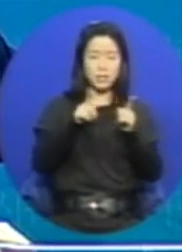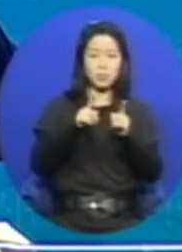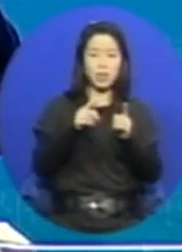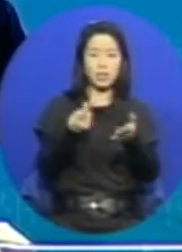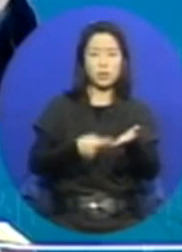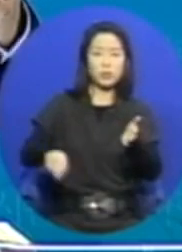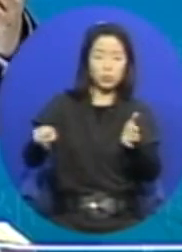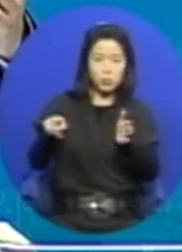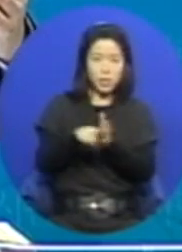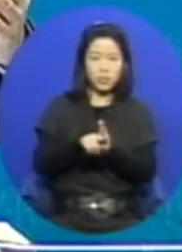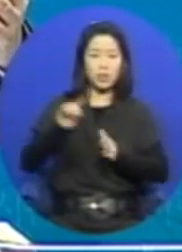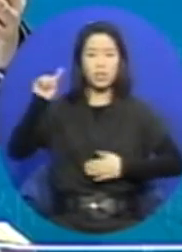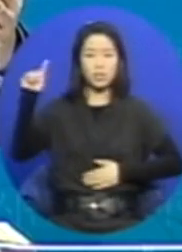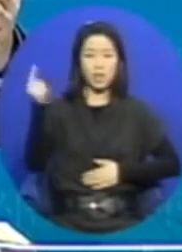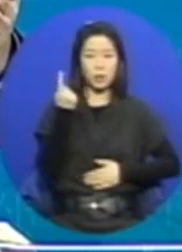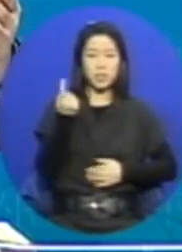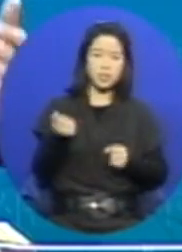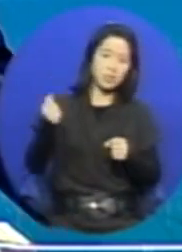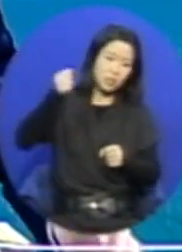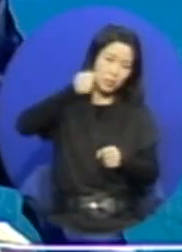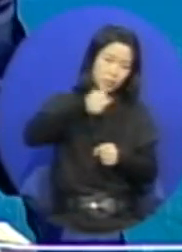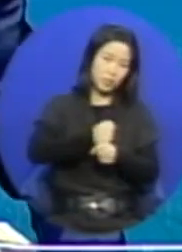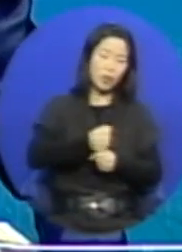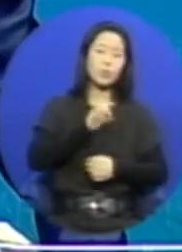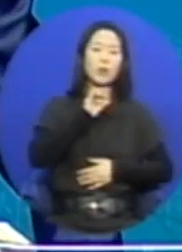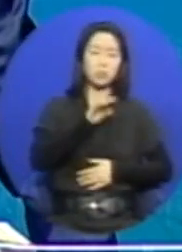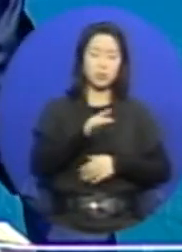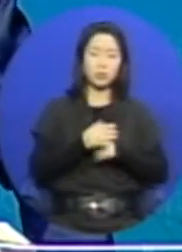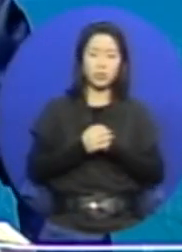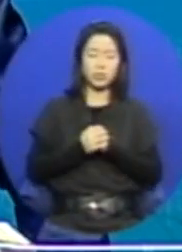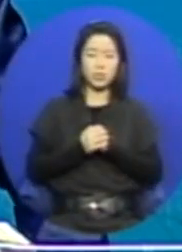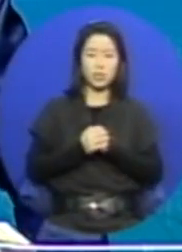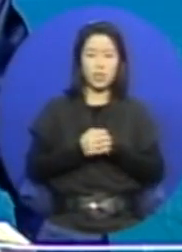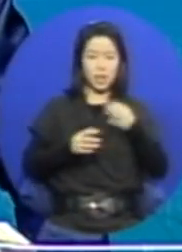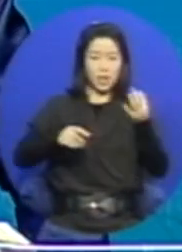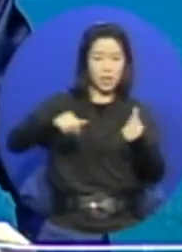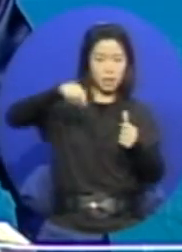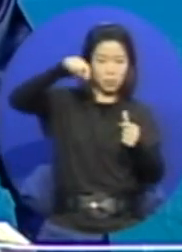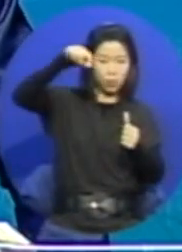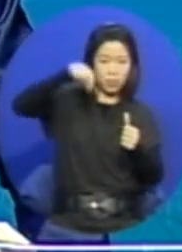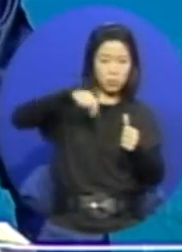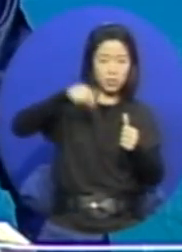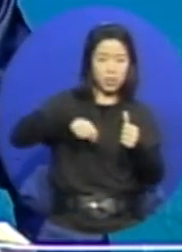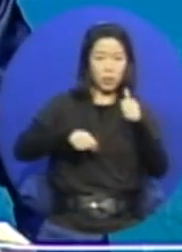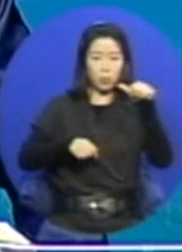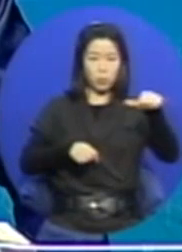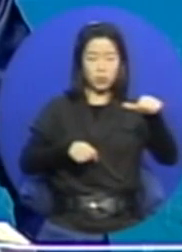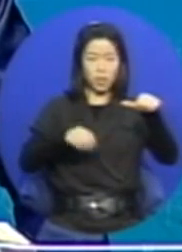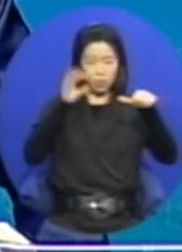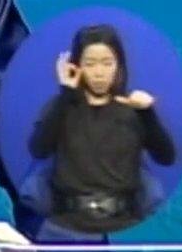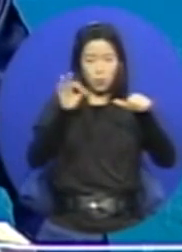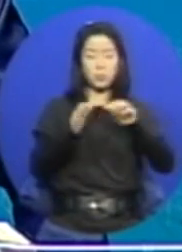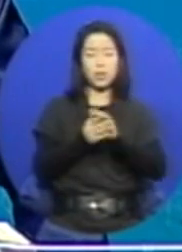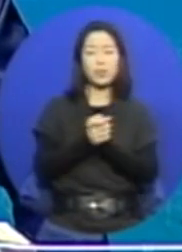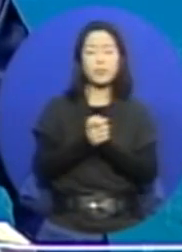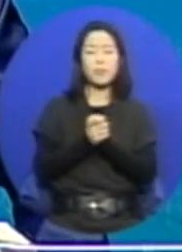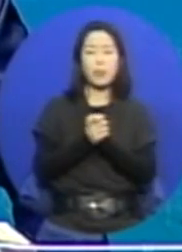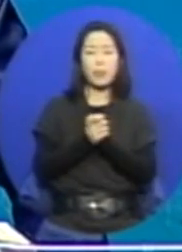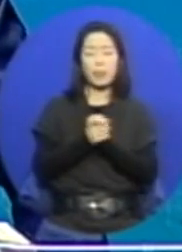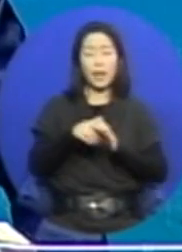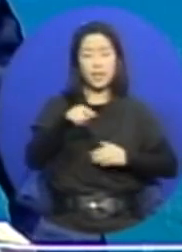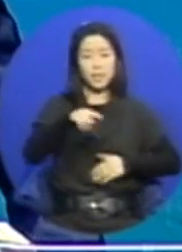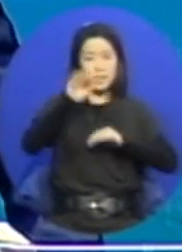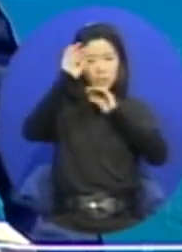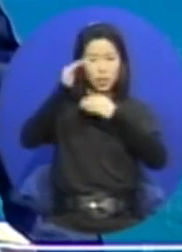다윗을 세우신 것뿐이에요. 히브리서 1장 5절에 보면은 오늘 시편 2편에 나오는 이